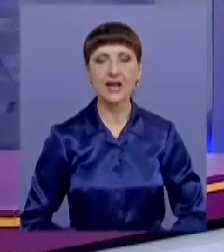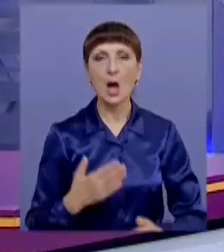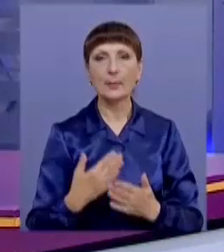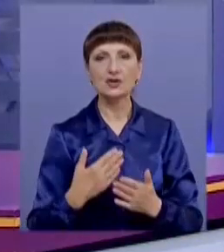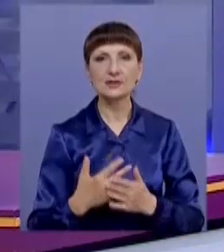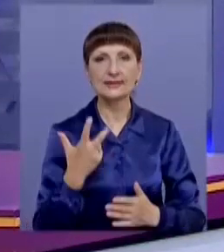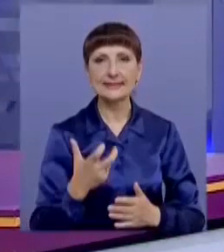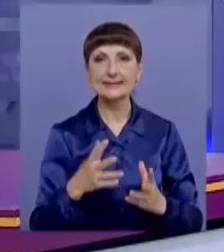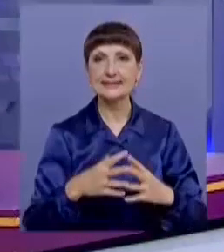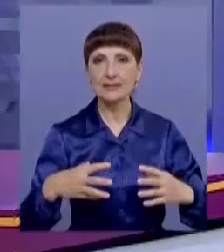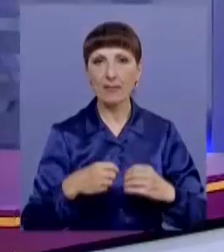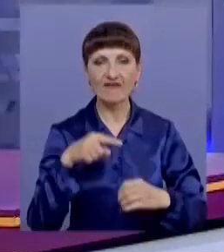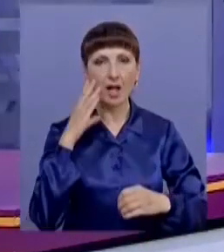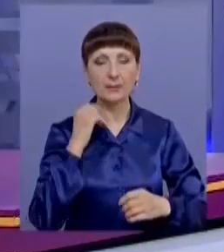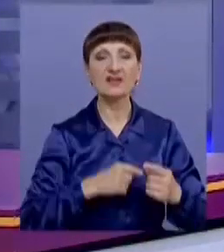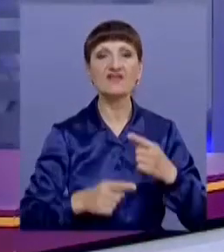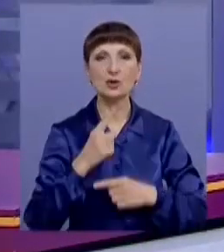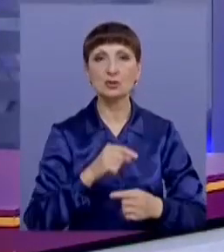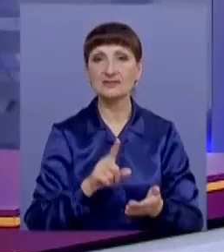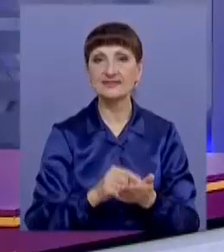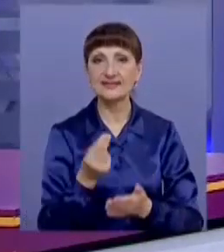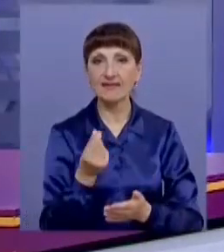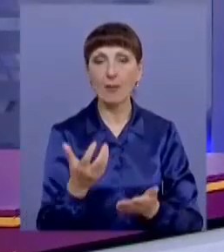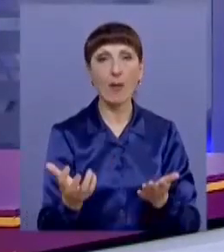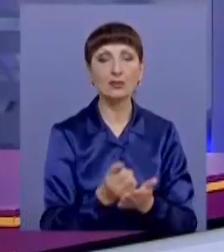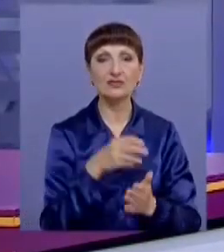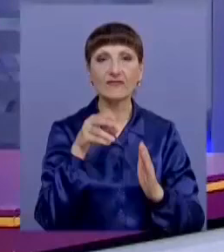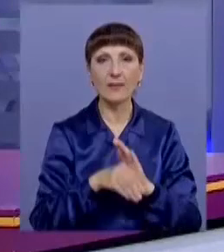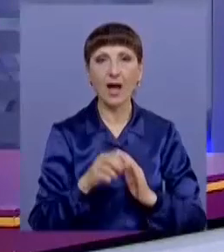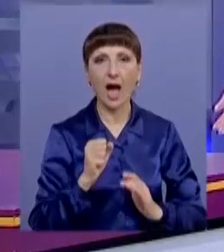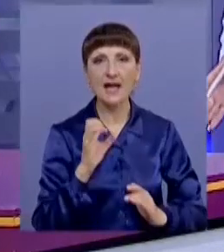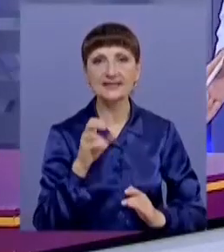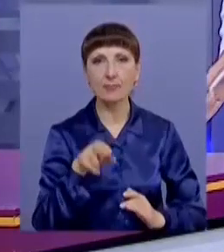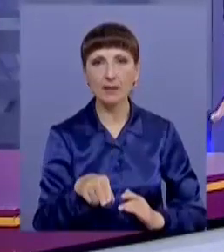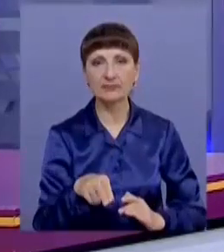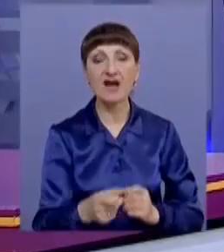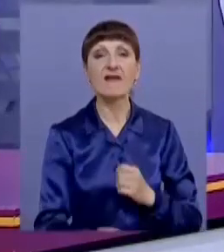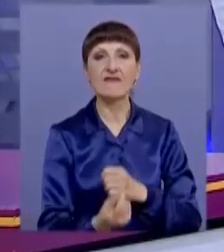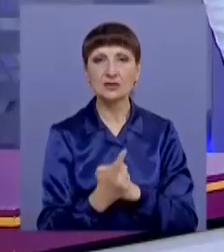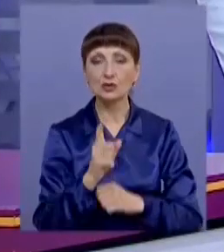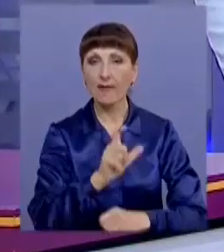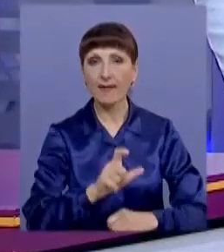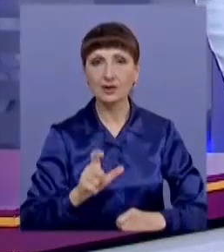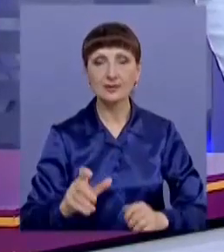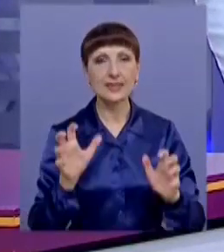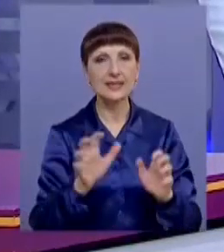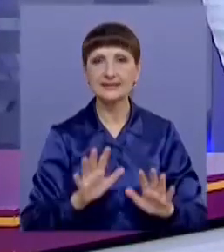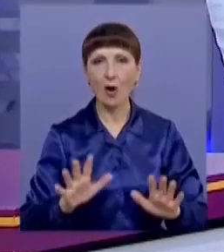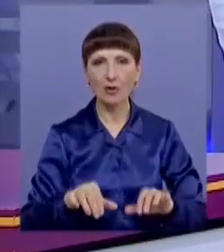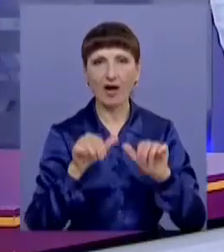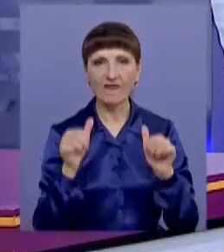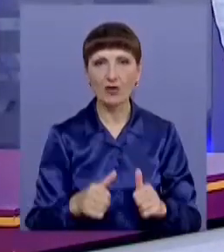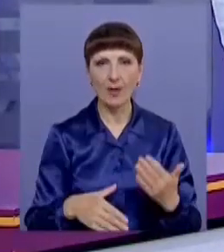Почти 300 семей в Алматы вернут пособия, полученные в рамках АСП. Выяснилось, что горожане незаконно